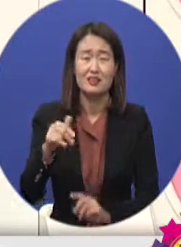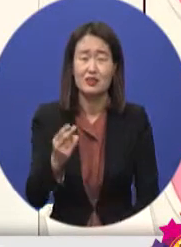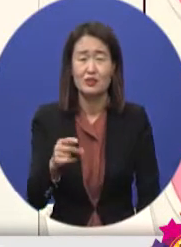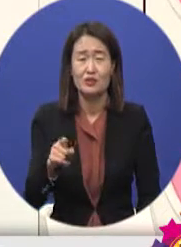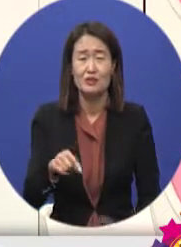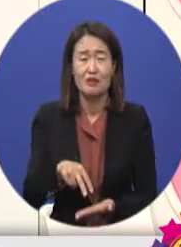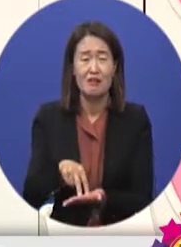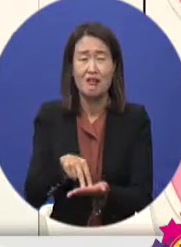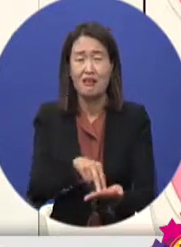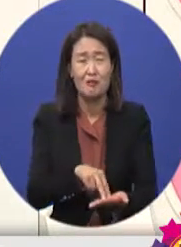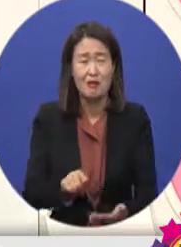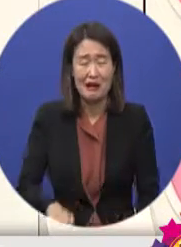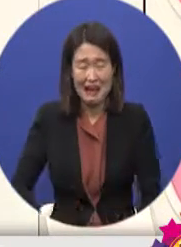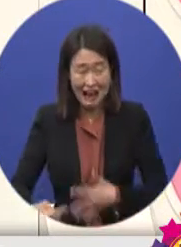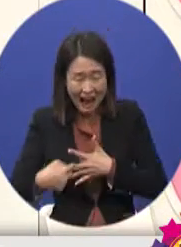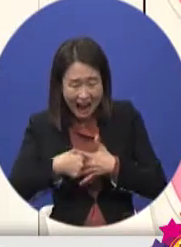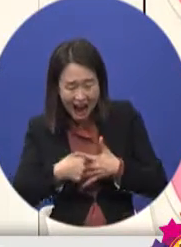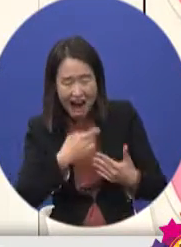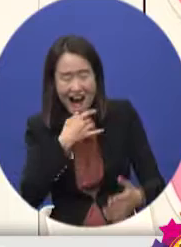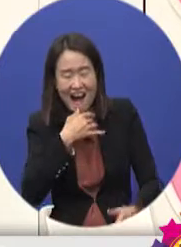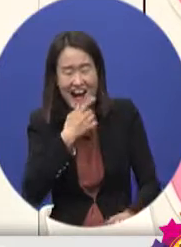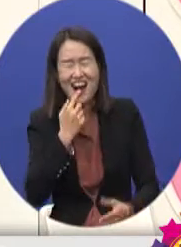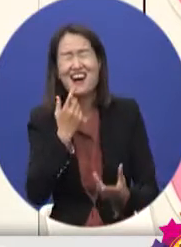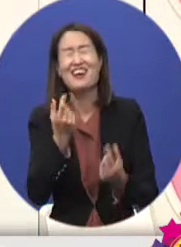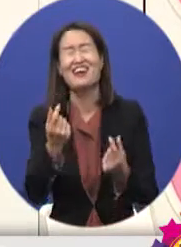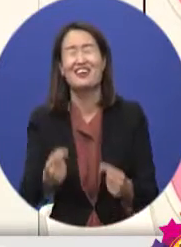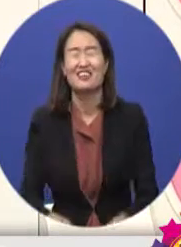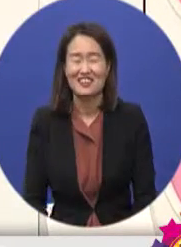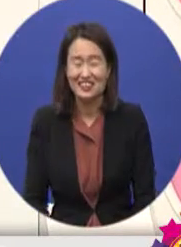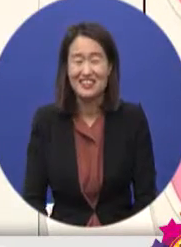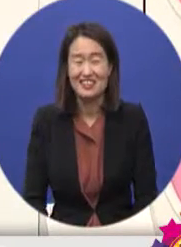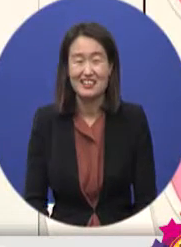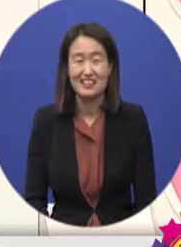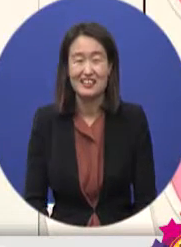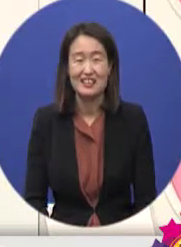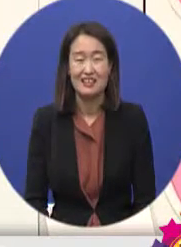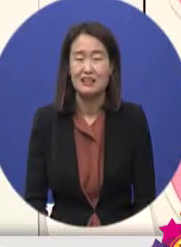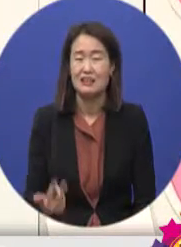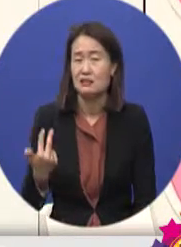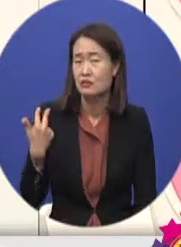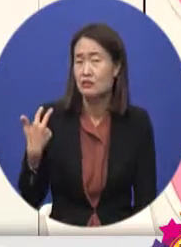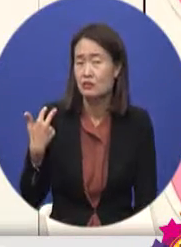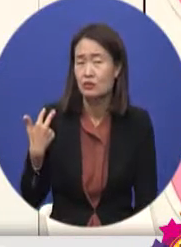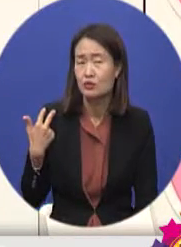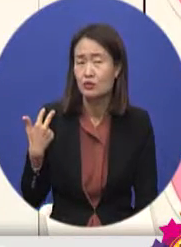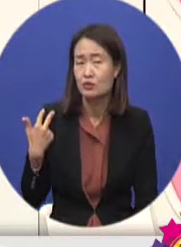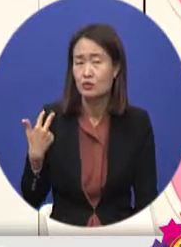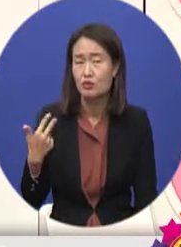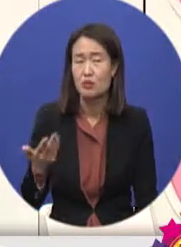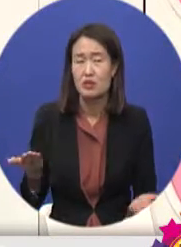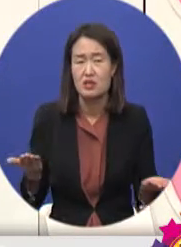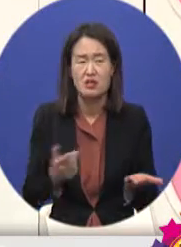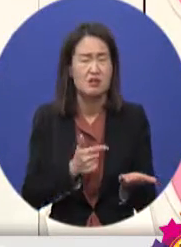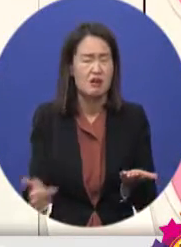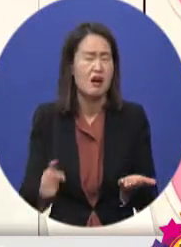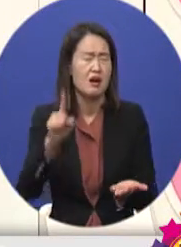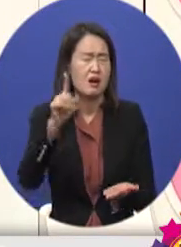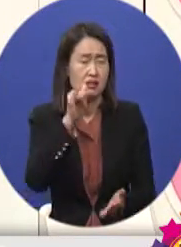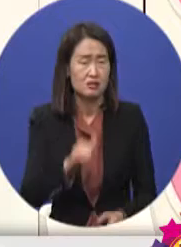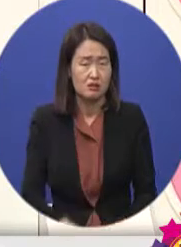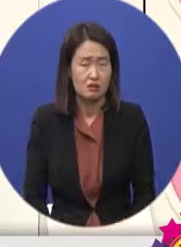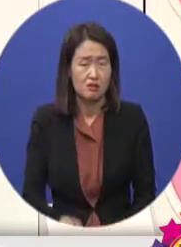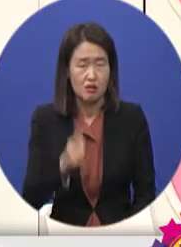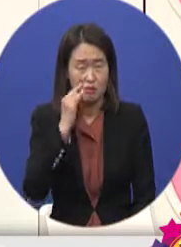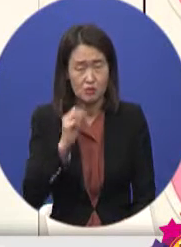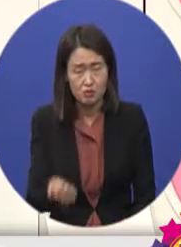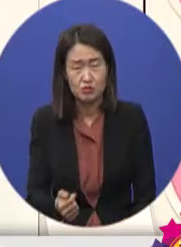아이고 정곡을 아주 콕 찌르시네요. 엄마 아니 잃고, 제가 지난주에 어? 아주 큰 일을 아주 치렀어요. 엄마